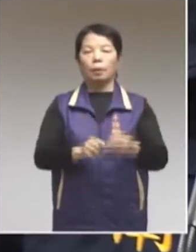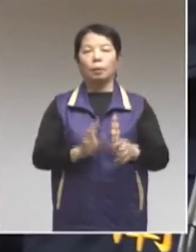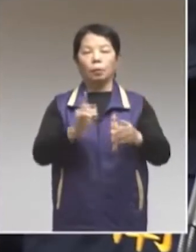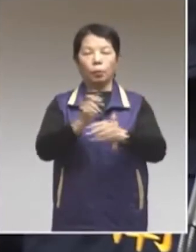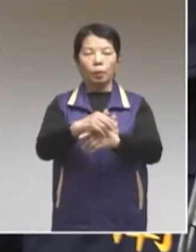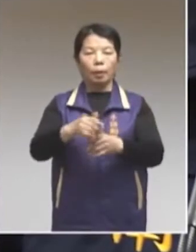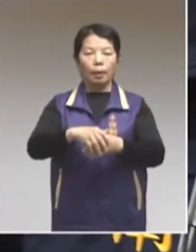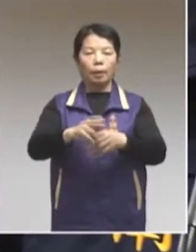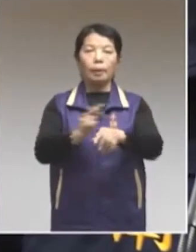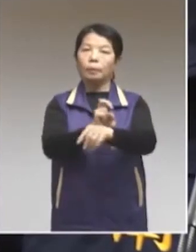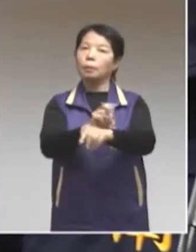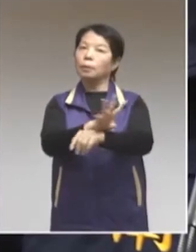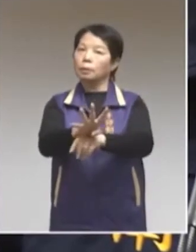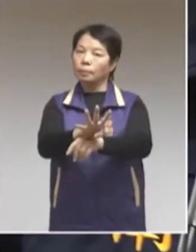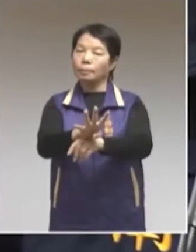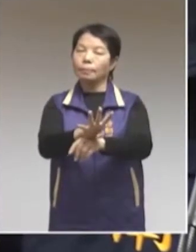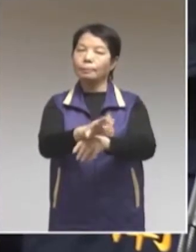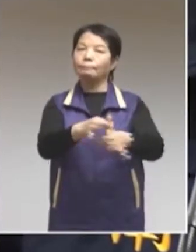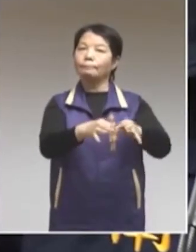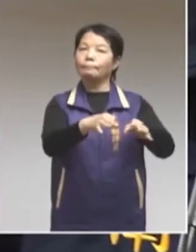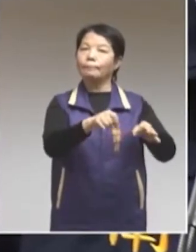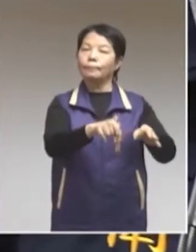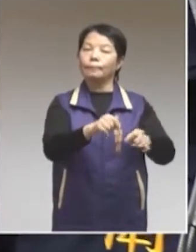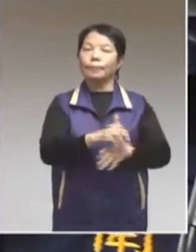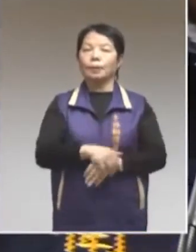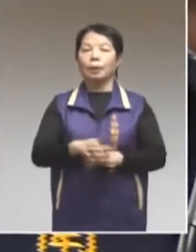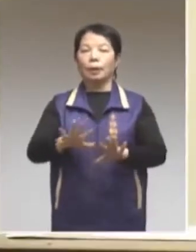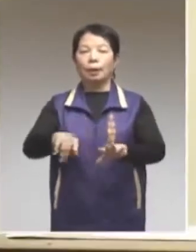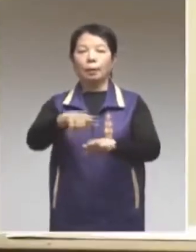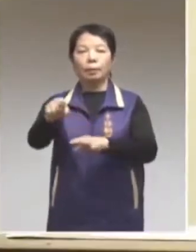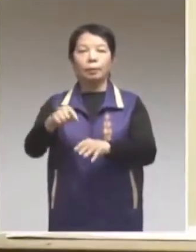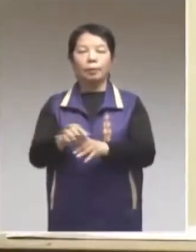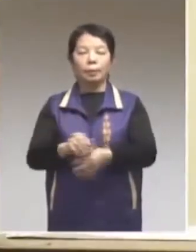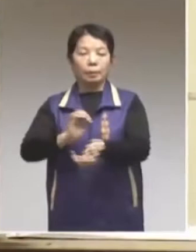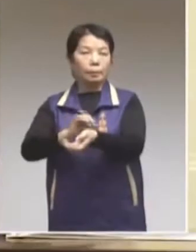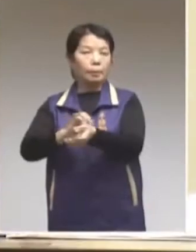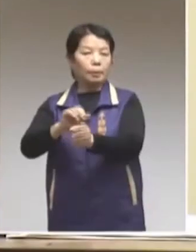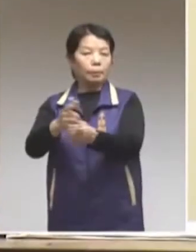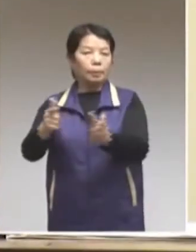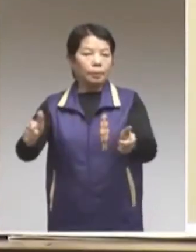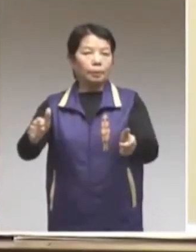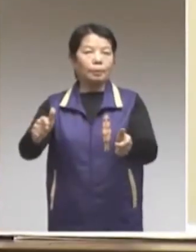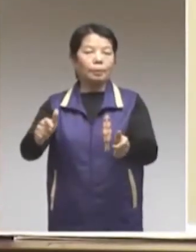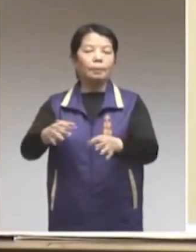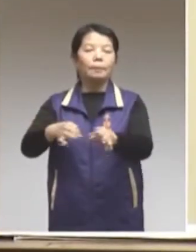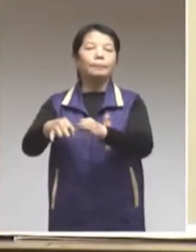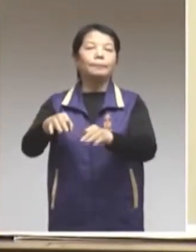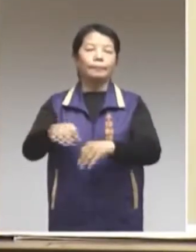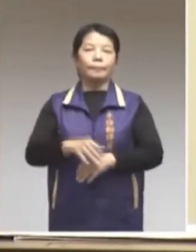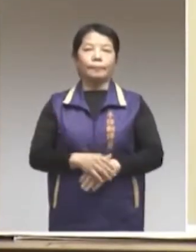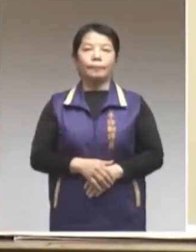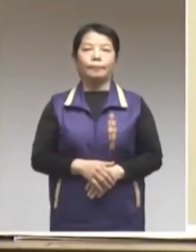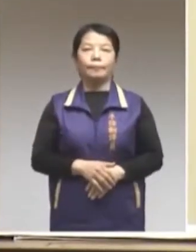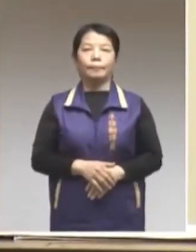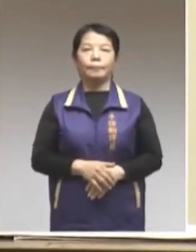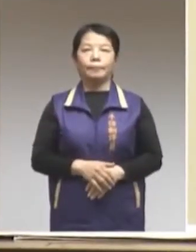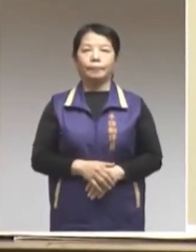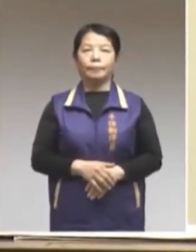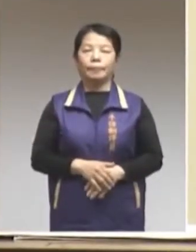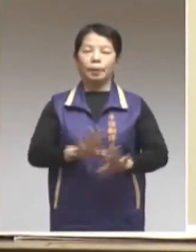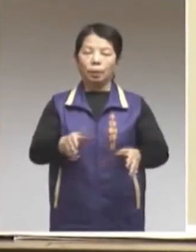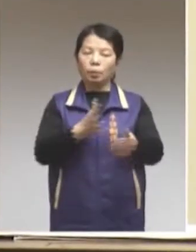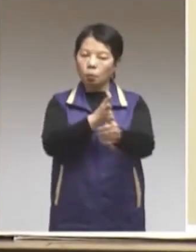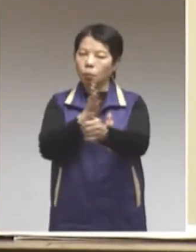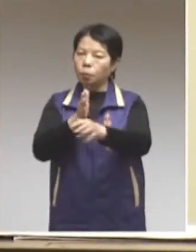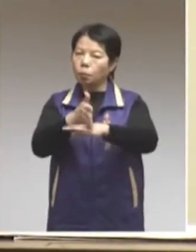便利商店以及这个医疗用品店，那。是在我们疫